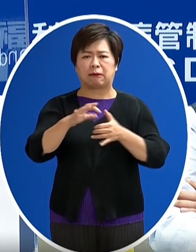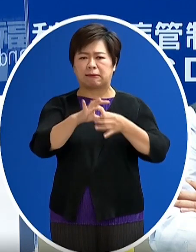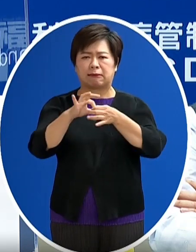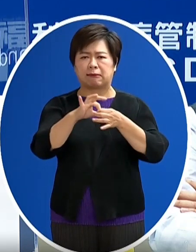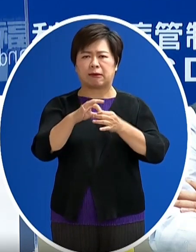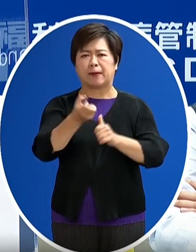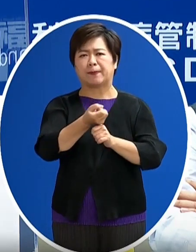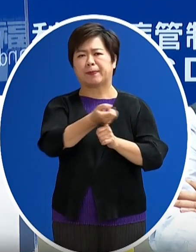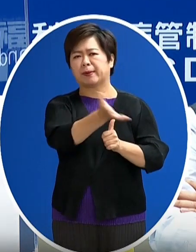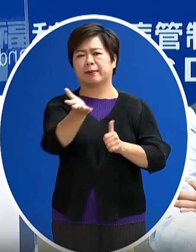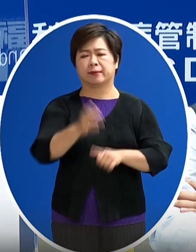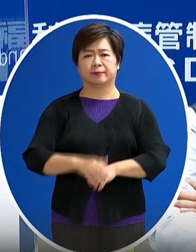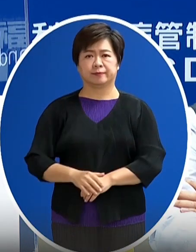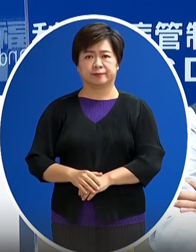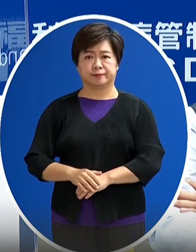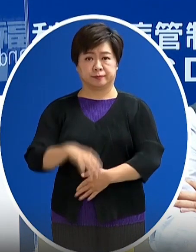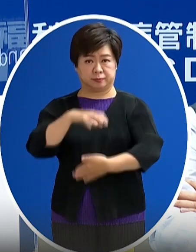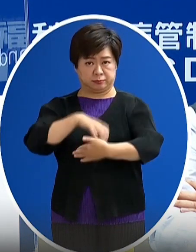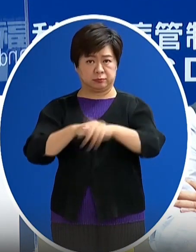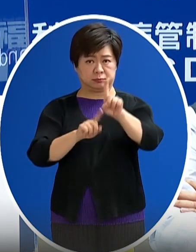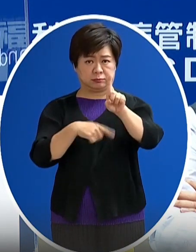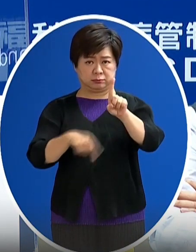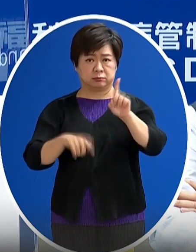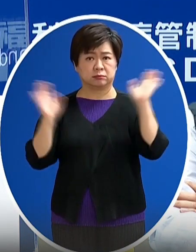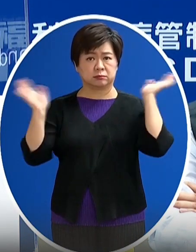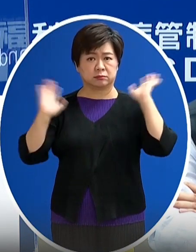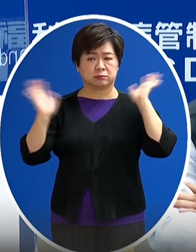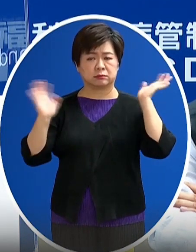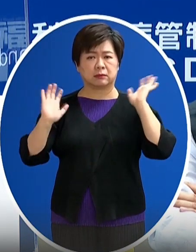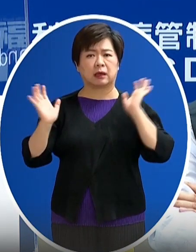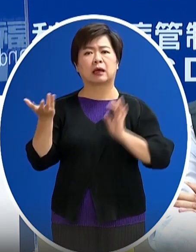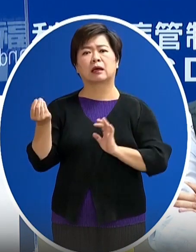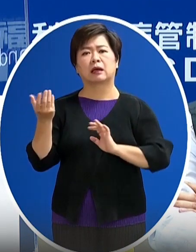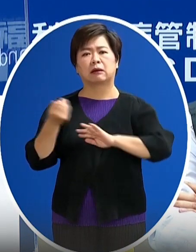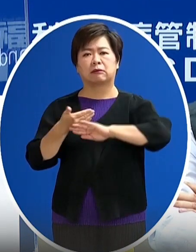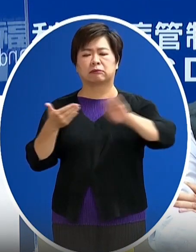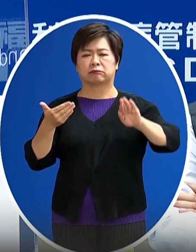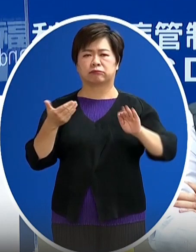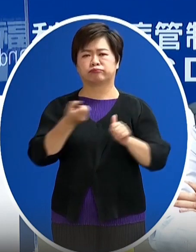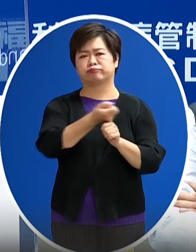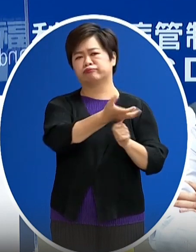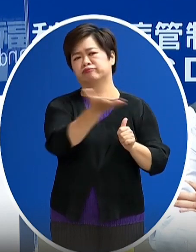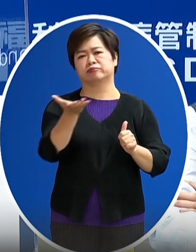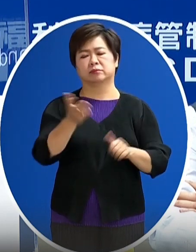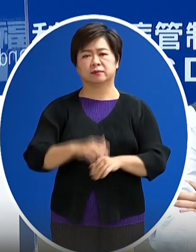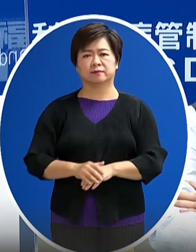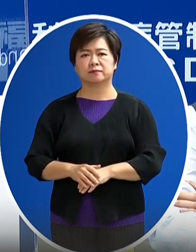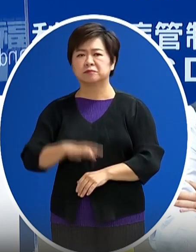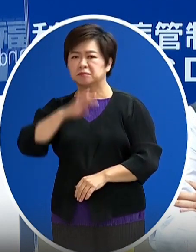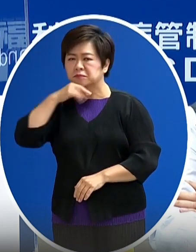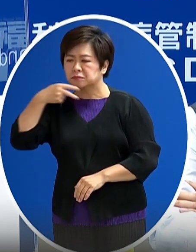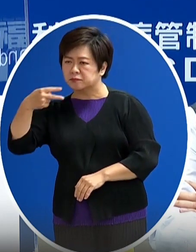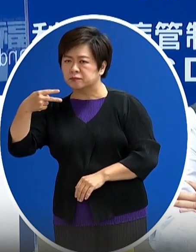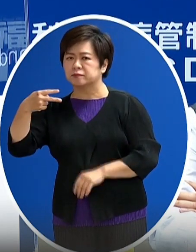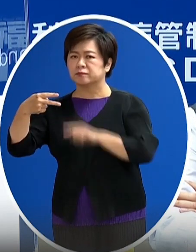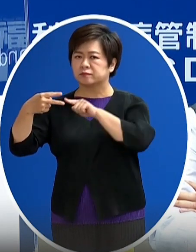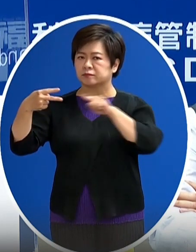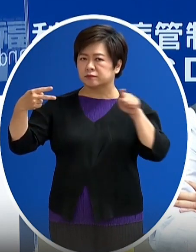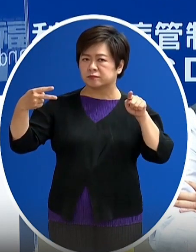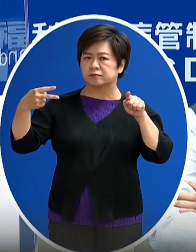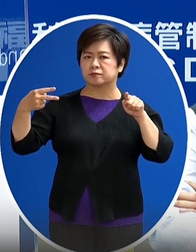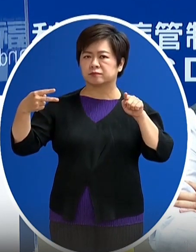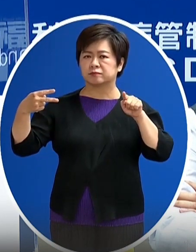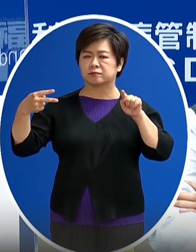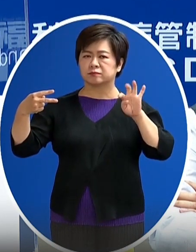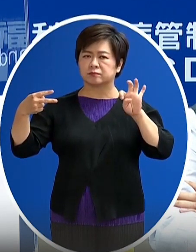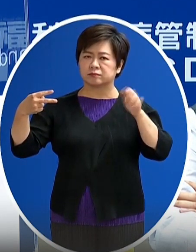感染到。其实好像有一位小孩没有，那其他都有感染，大概从两岁到